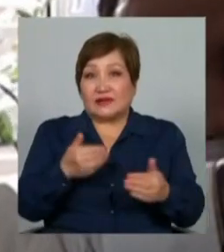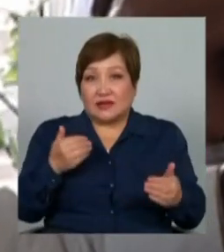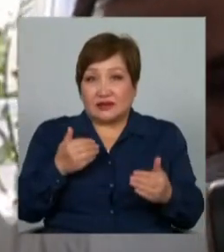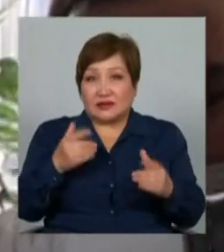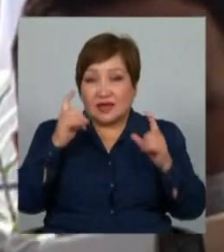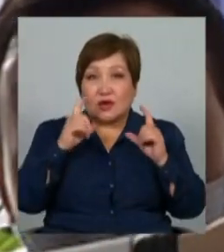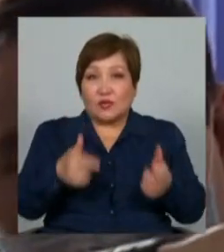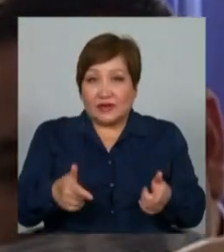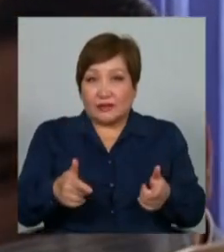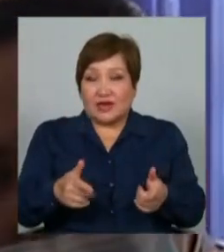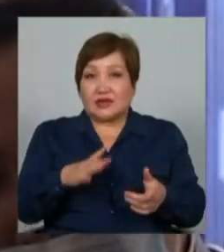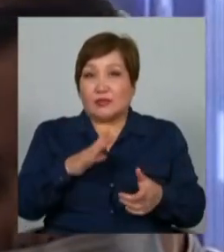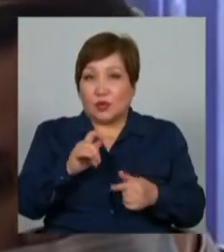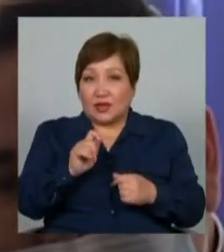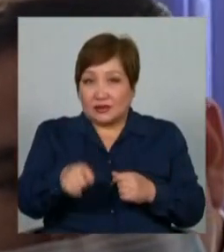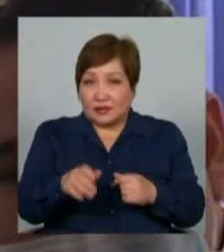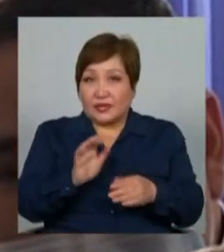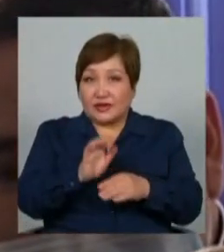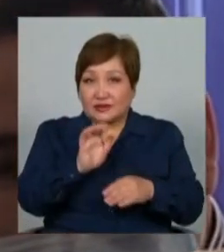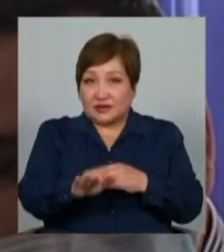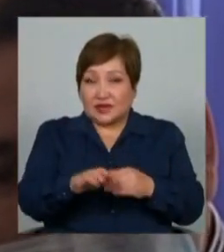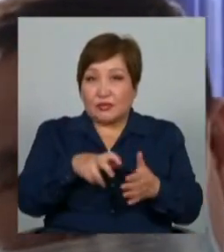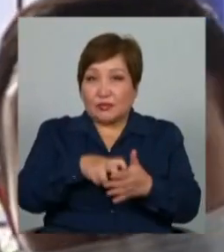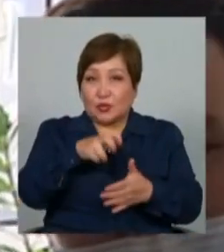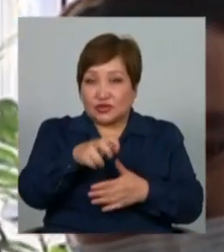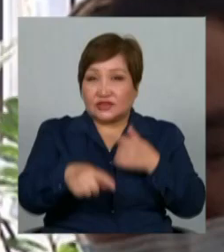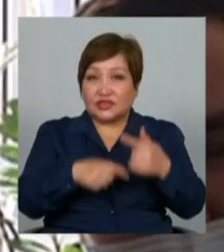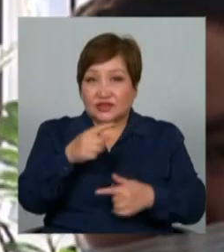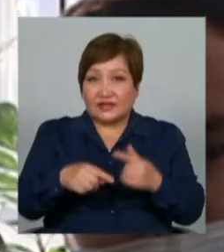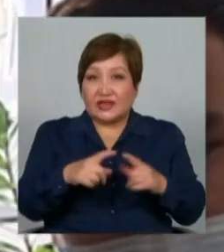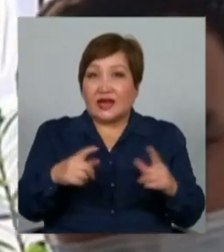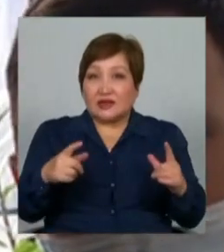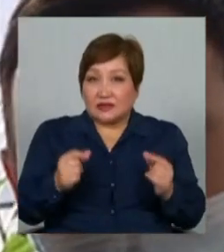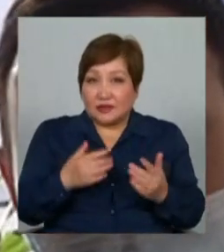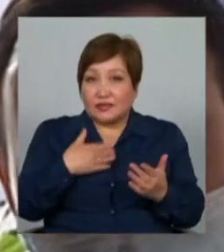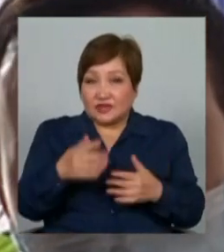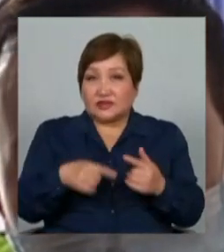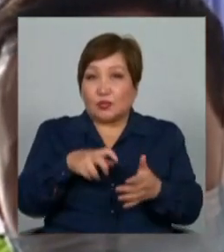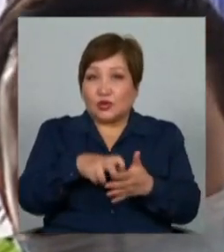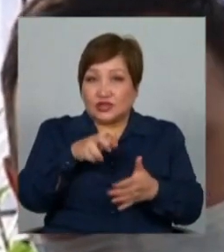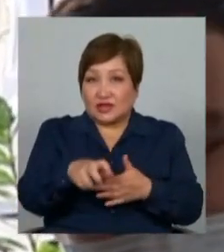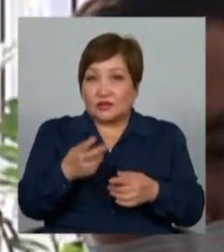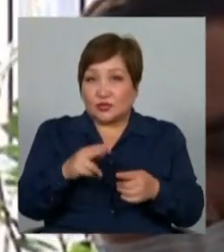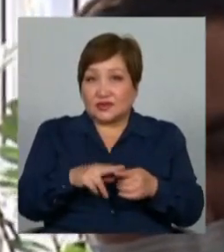Уведомление берілді еді, квитанциямен бірге, почтамен жіберілді, именно осы балаға почтамен жіберілді.